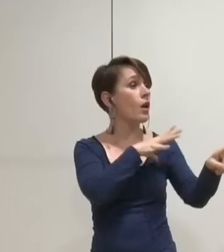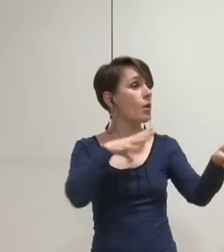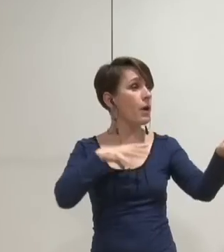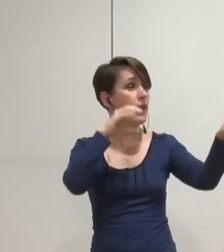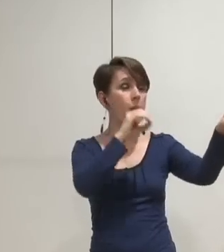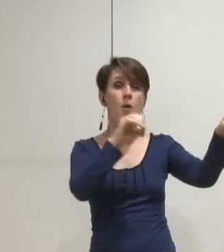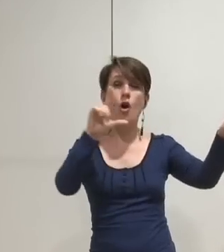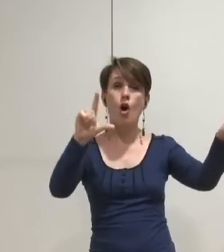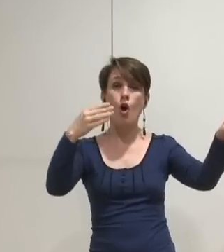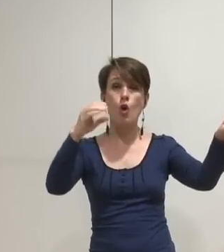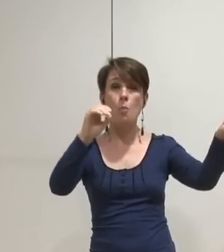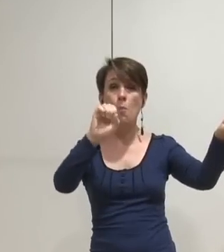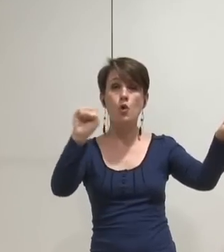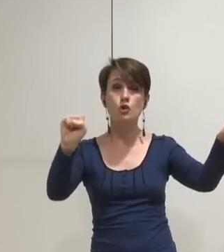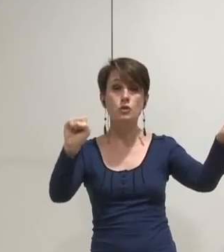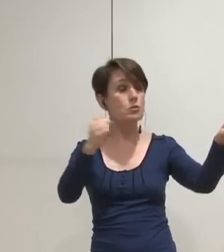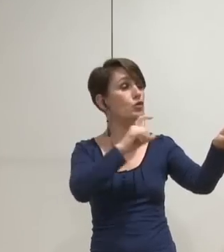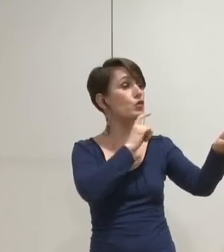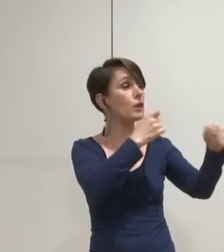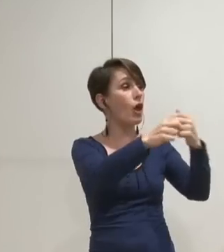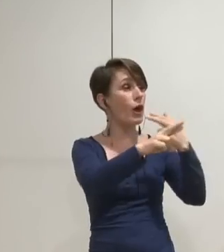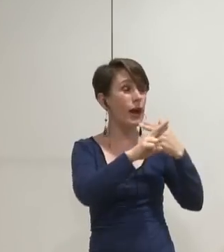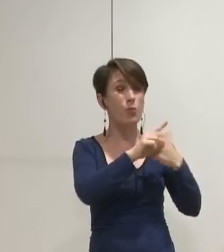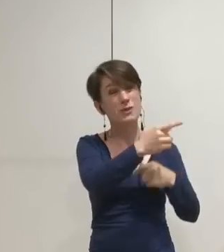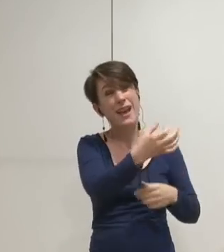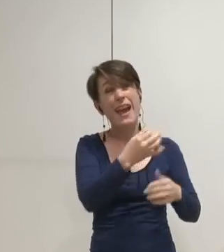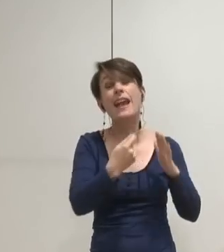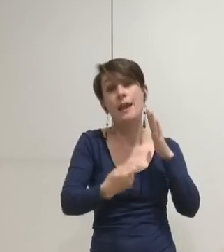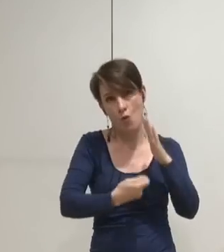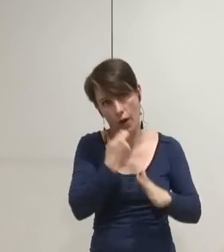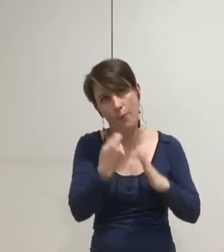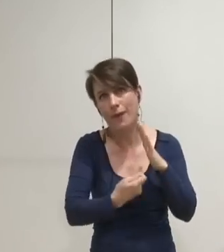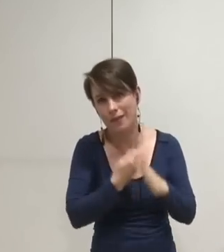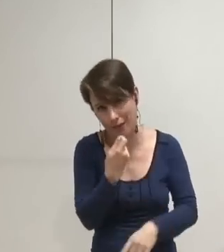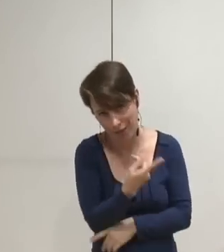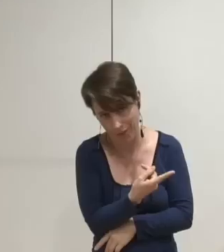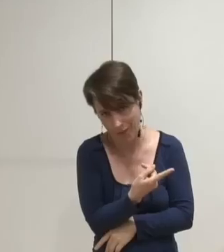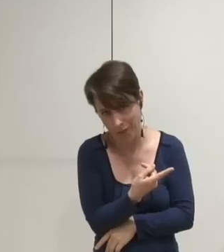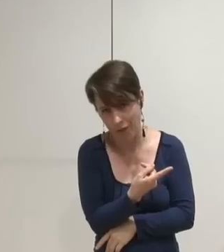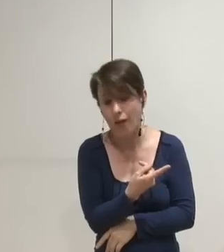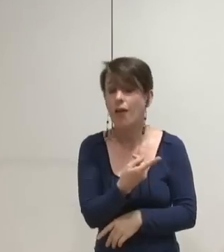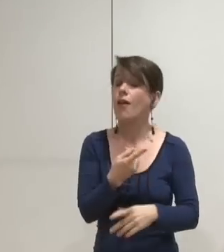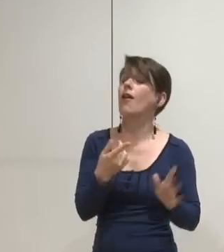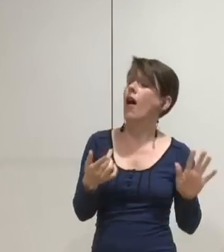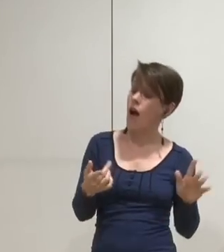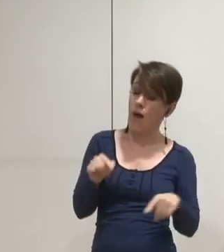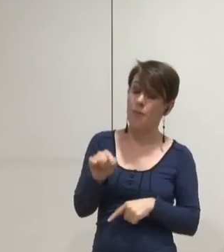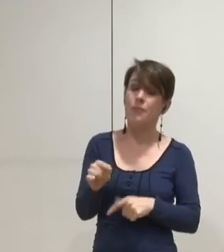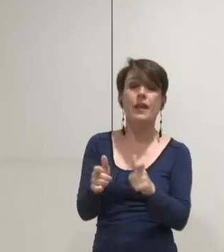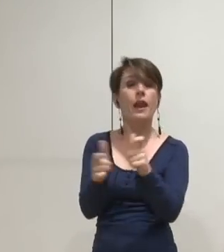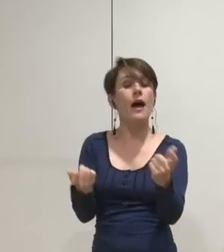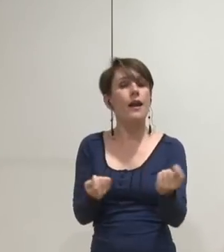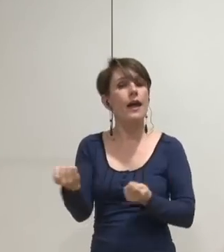me redit car c'est je l'avait déjà été dit que il s'agira pour cette régie au